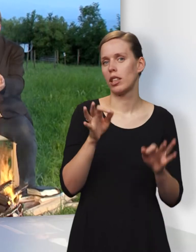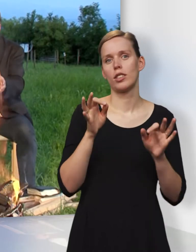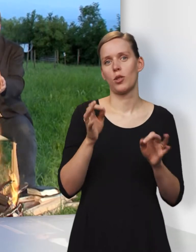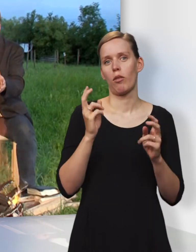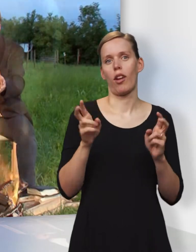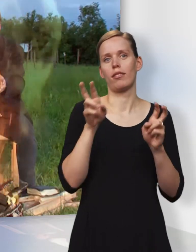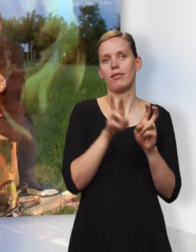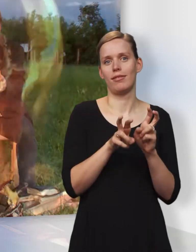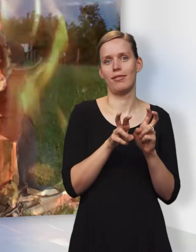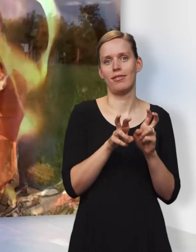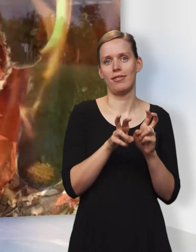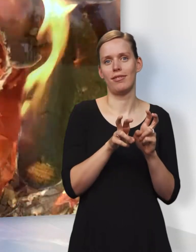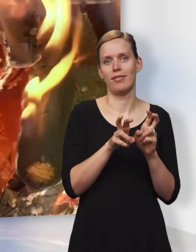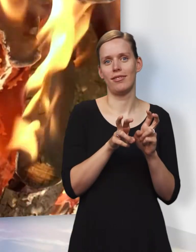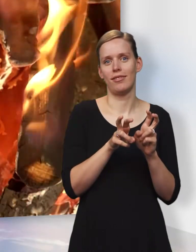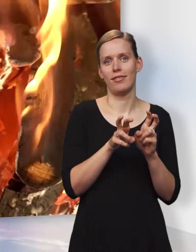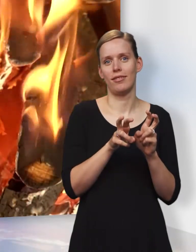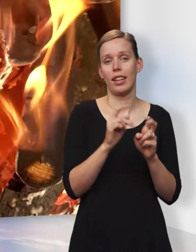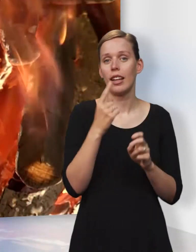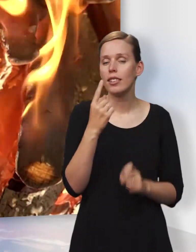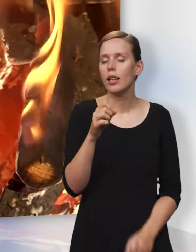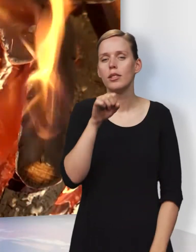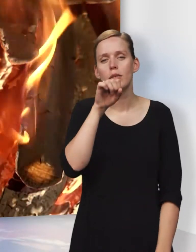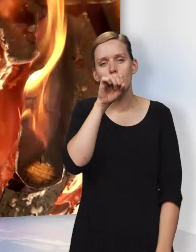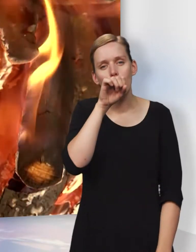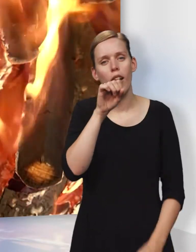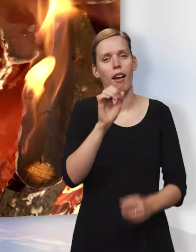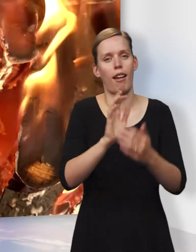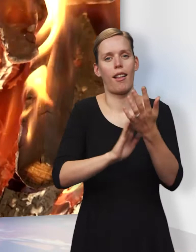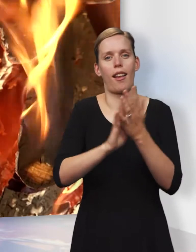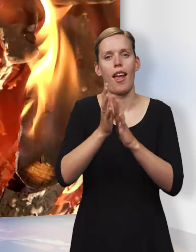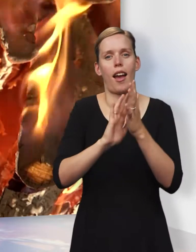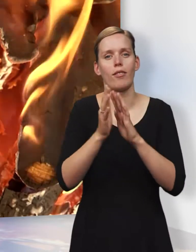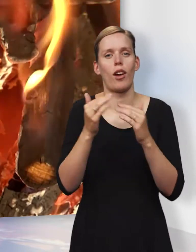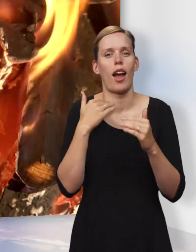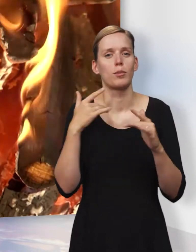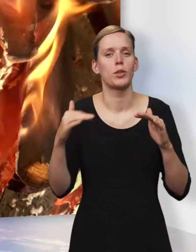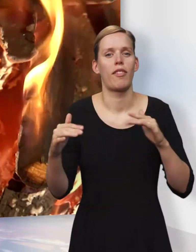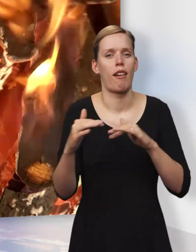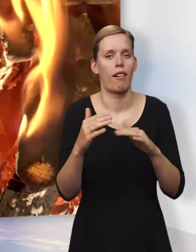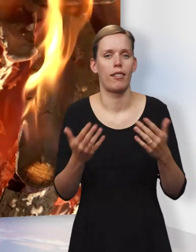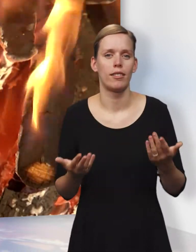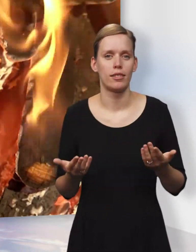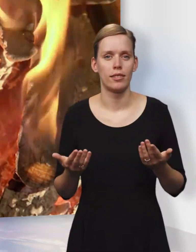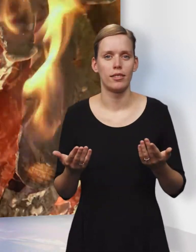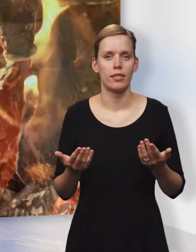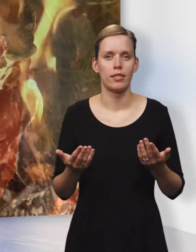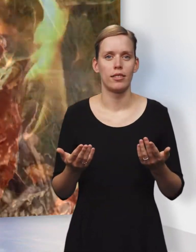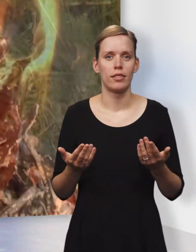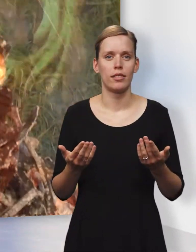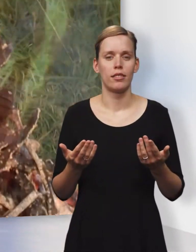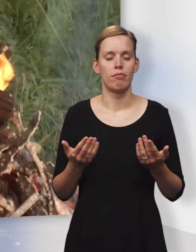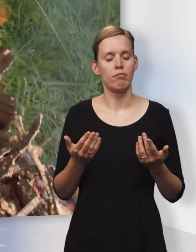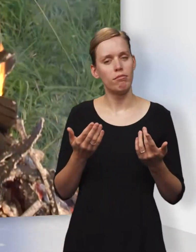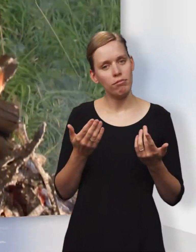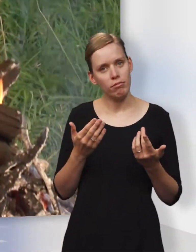sofort zu uns setzen. Er ist ein Freund dieser Lagerfeueratmosphäre. Nicht selten